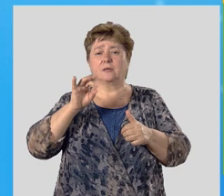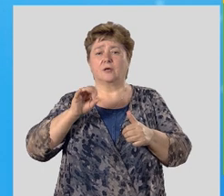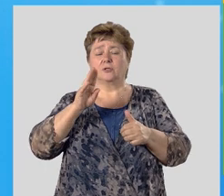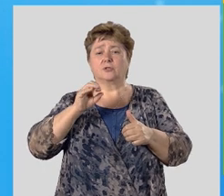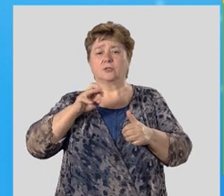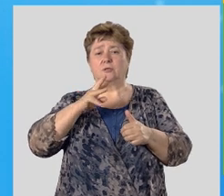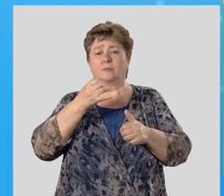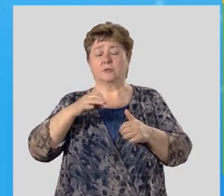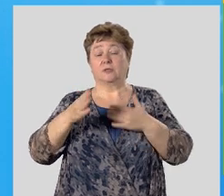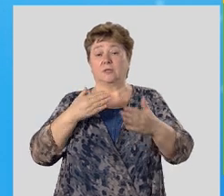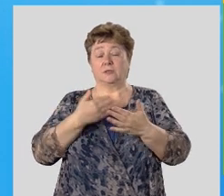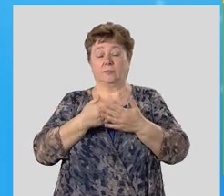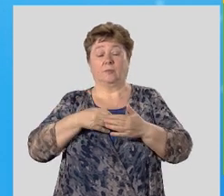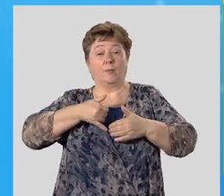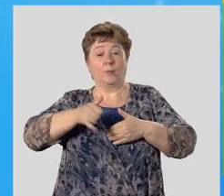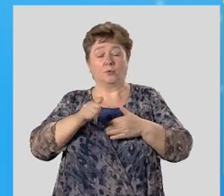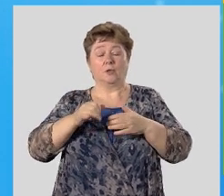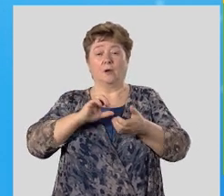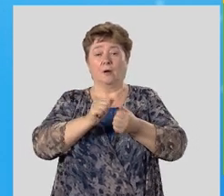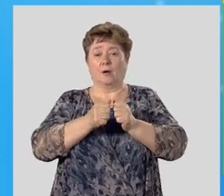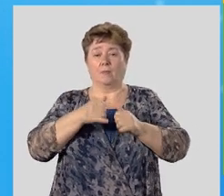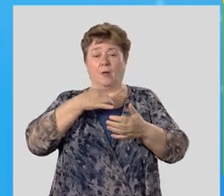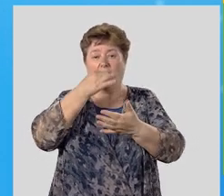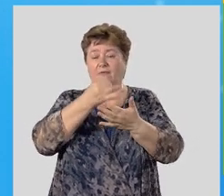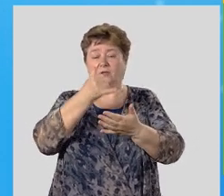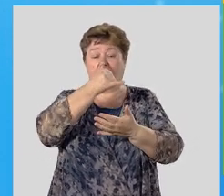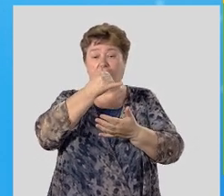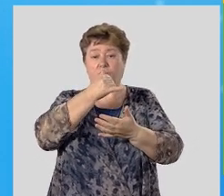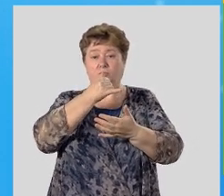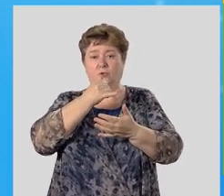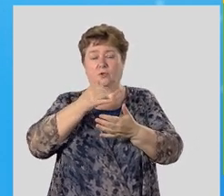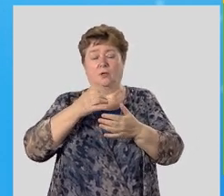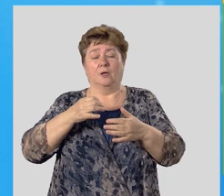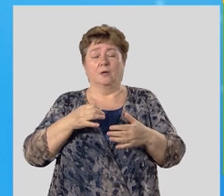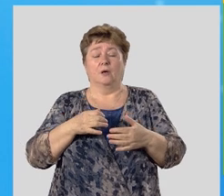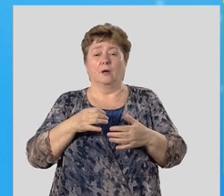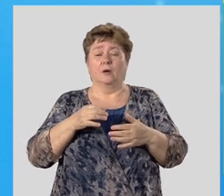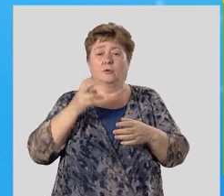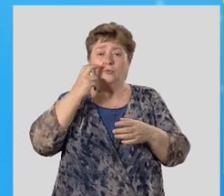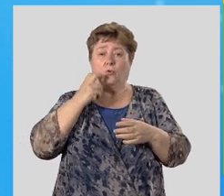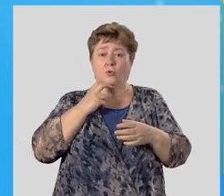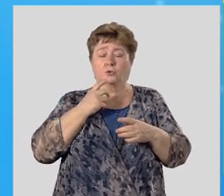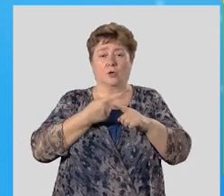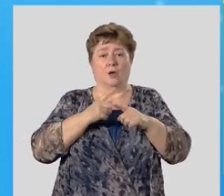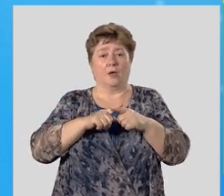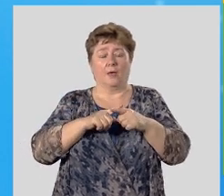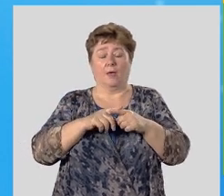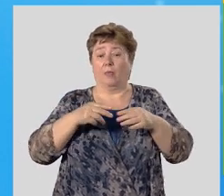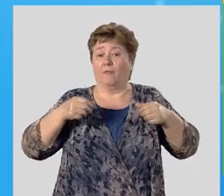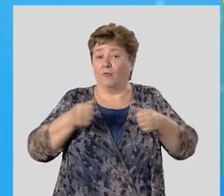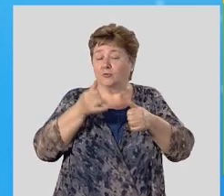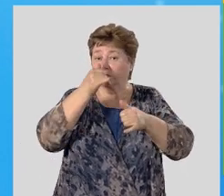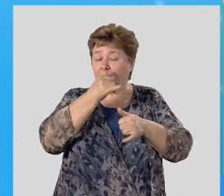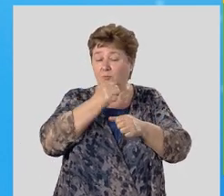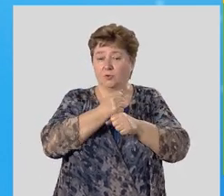раздражимость. Если вы пнете камень, он не ответит и никак не отреагирует. С кошкой этот фокус не